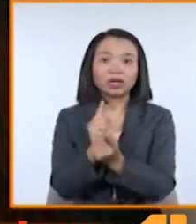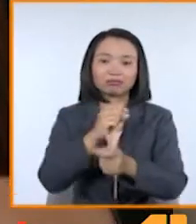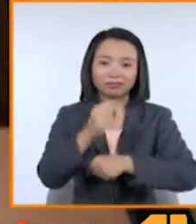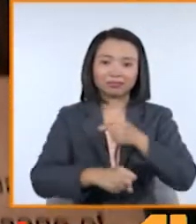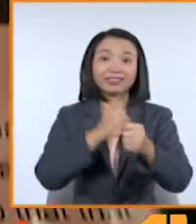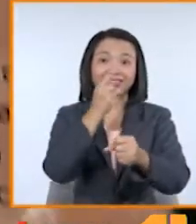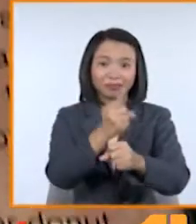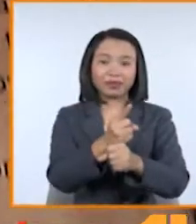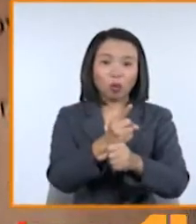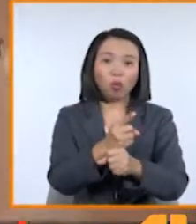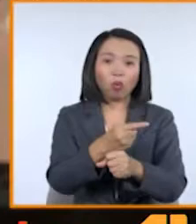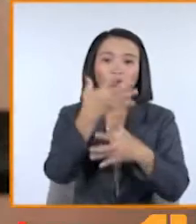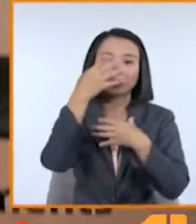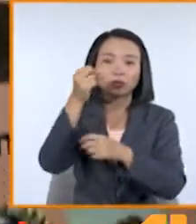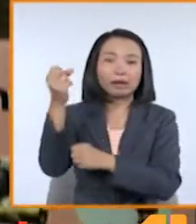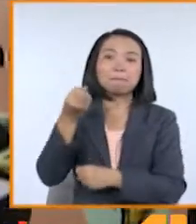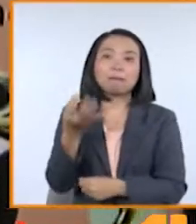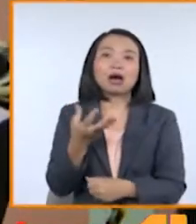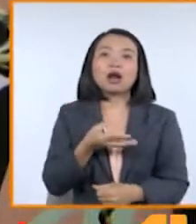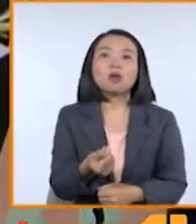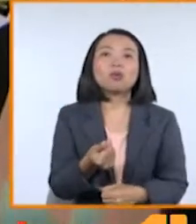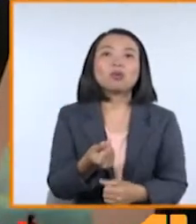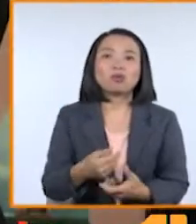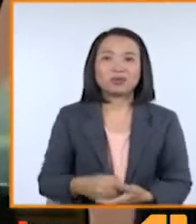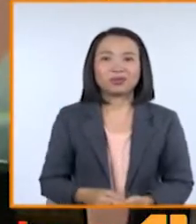ร้านนี้ก็เป็นที่รู้จักอย่างรวดเร็ว